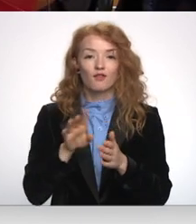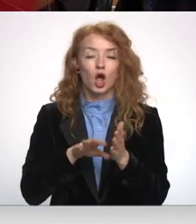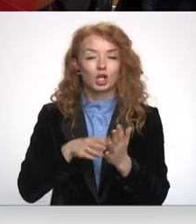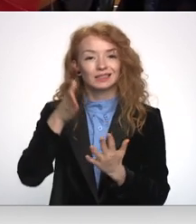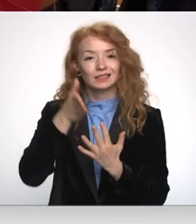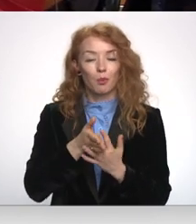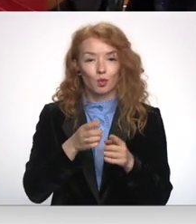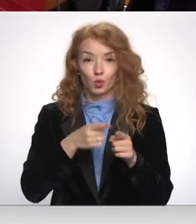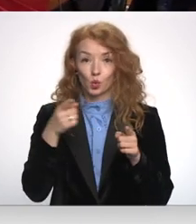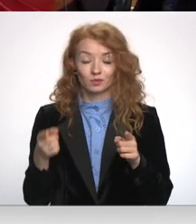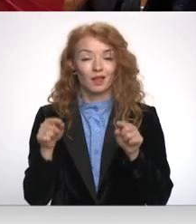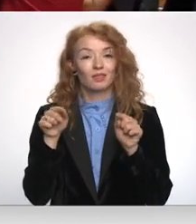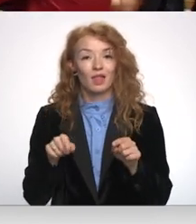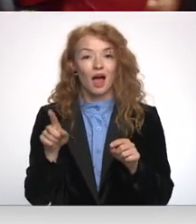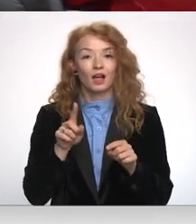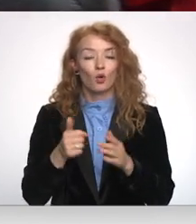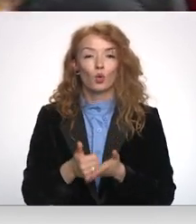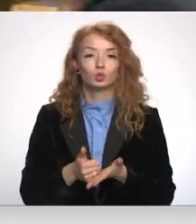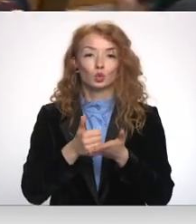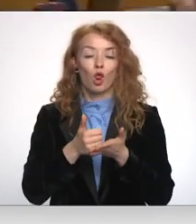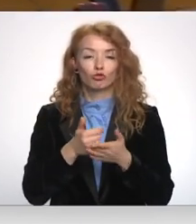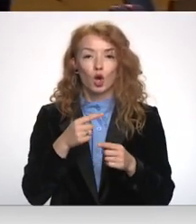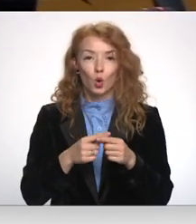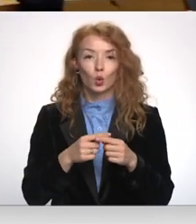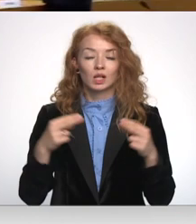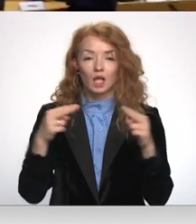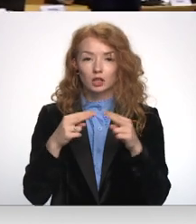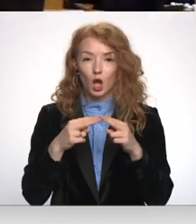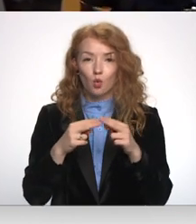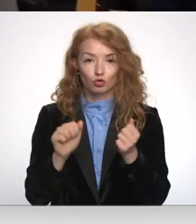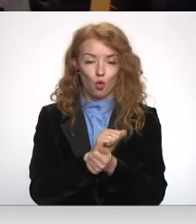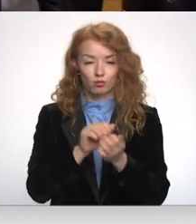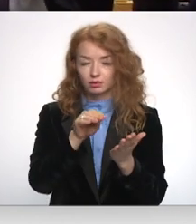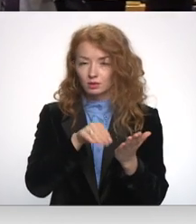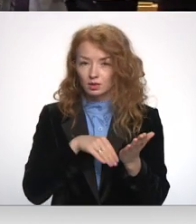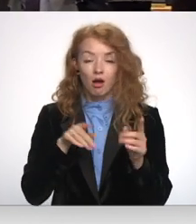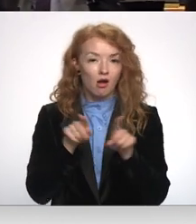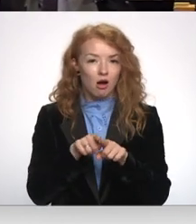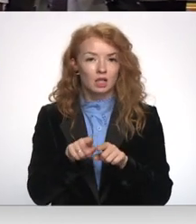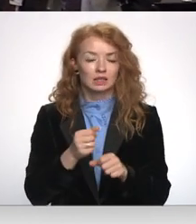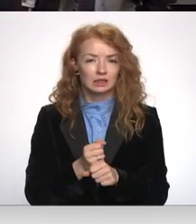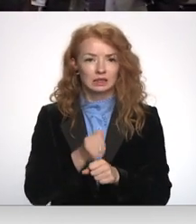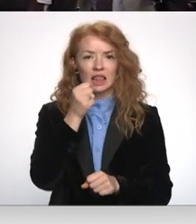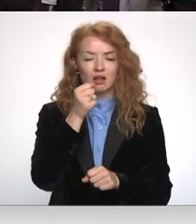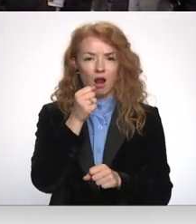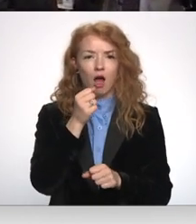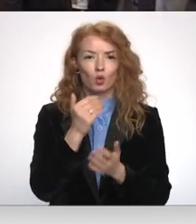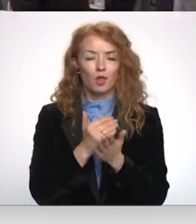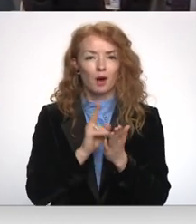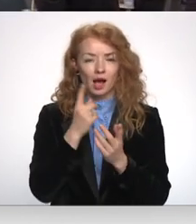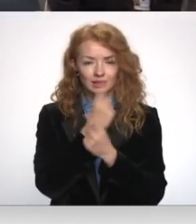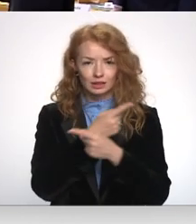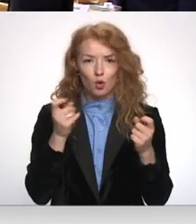starpposms, jo tehniski tā ir vairāk tāda uzturēšanas un saskaņošanas pakete. Tur arī ir stingrākas ziņošanas prasības par